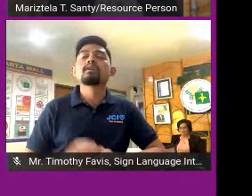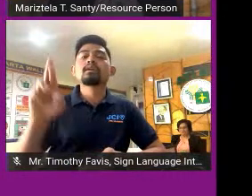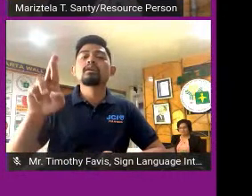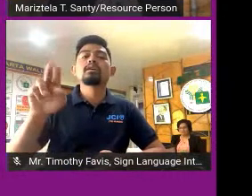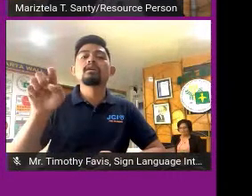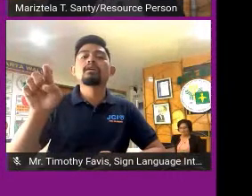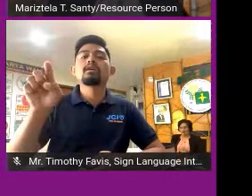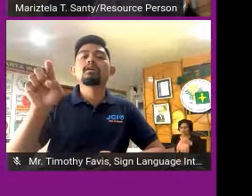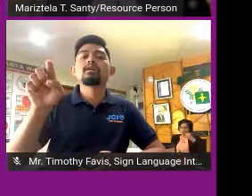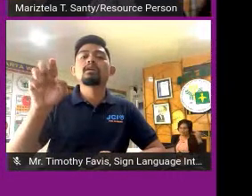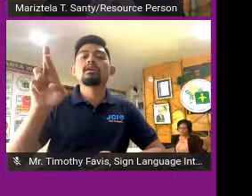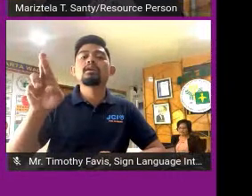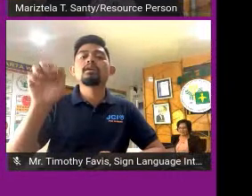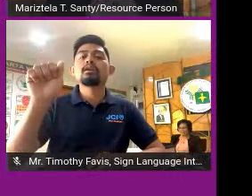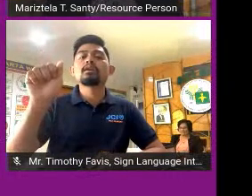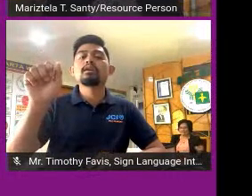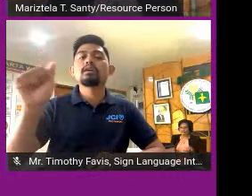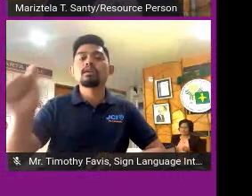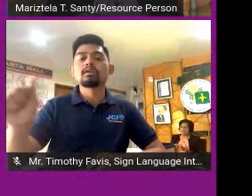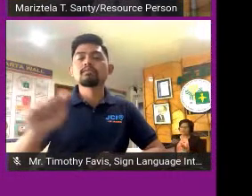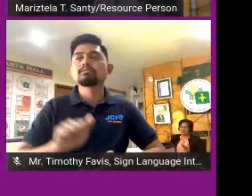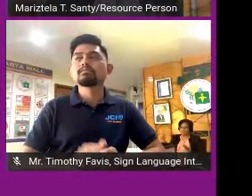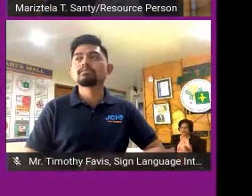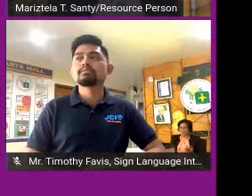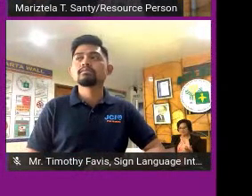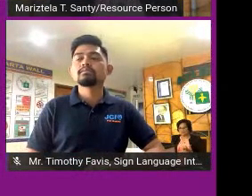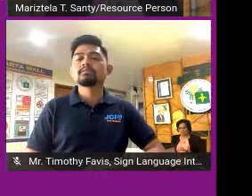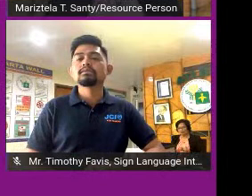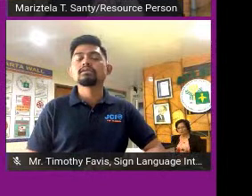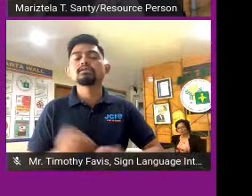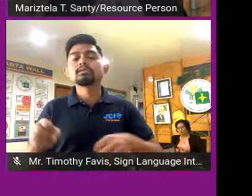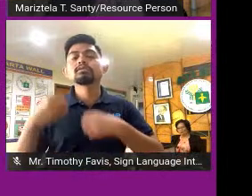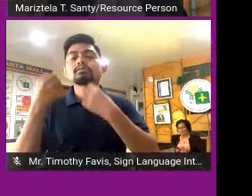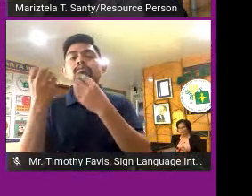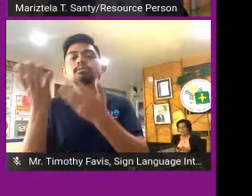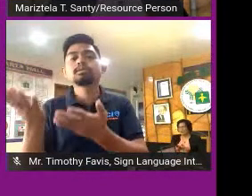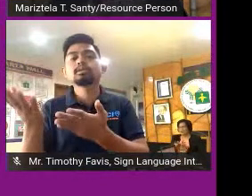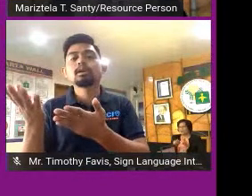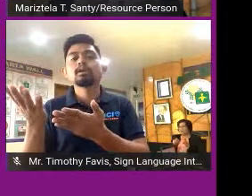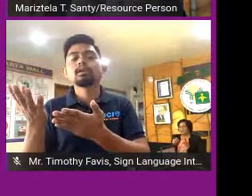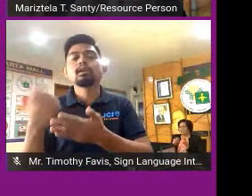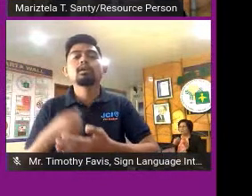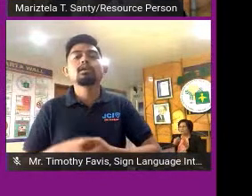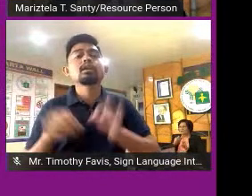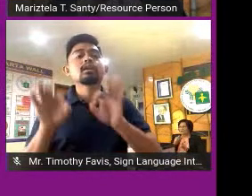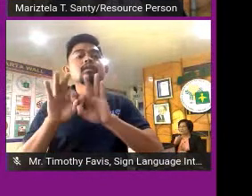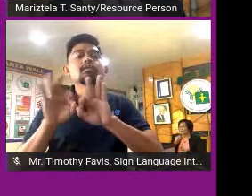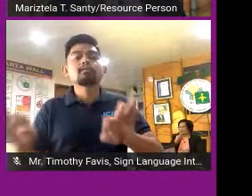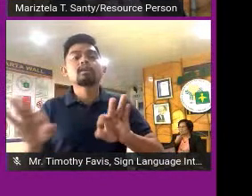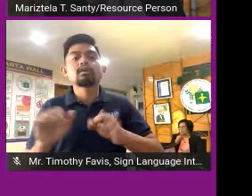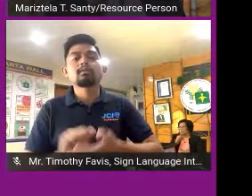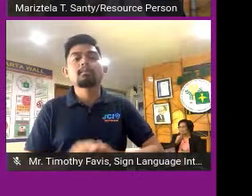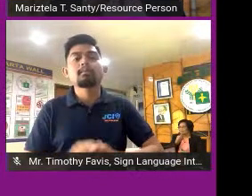of Women. All these biases give rise to the